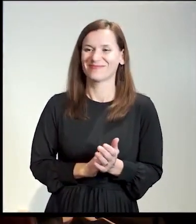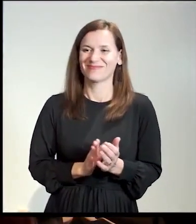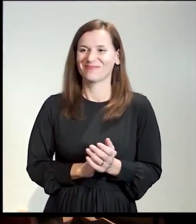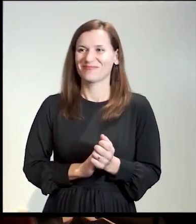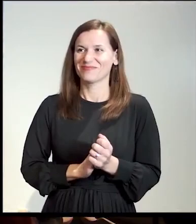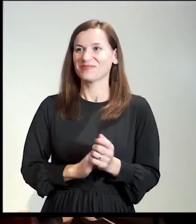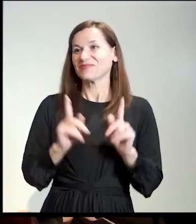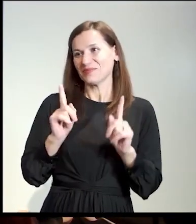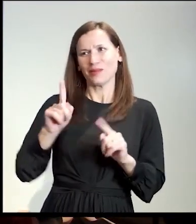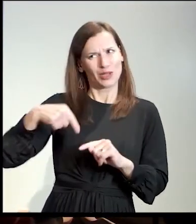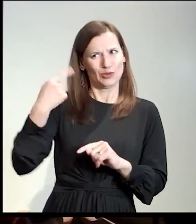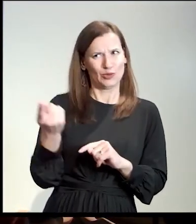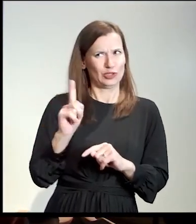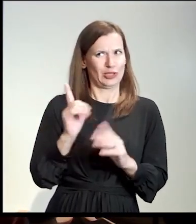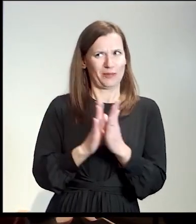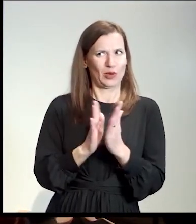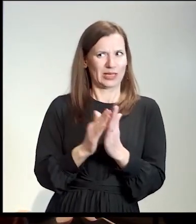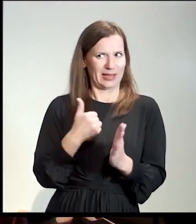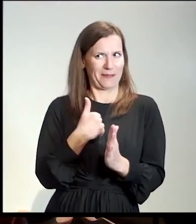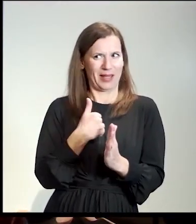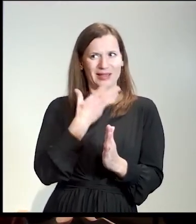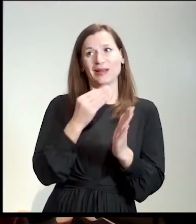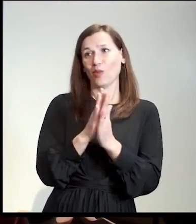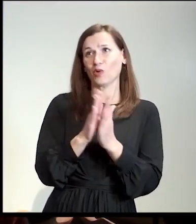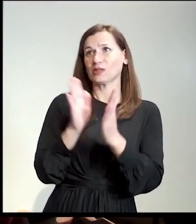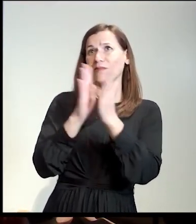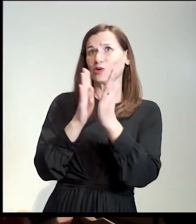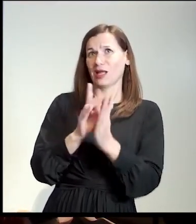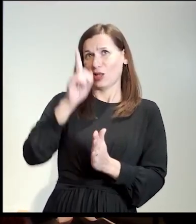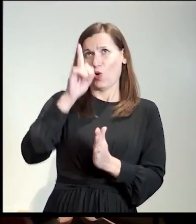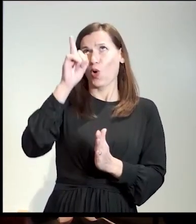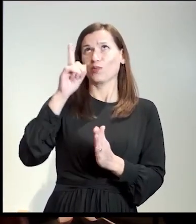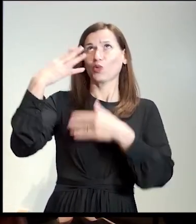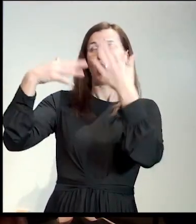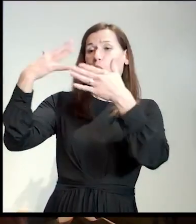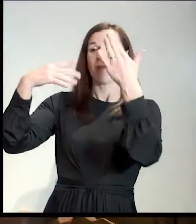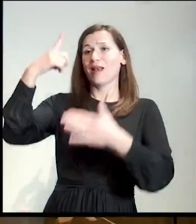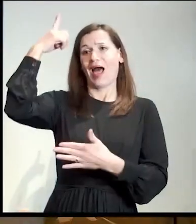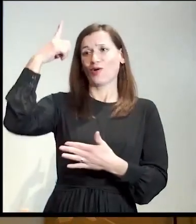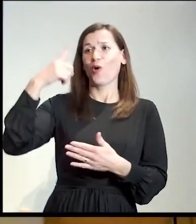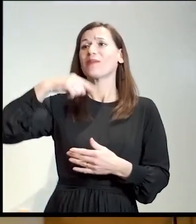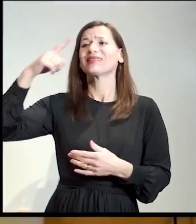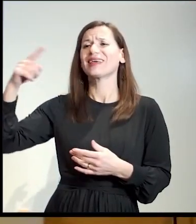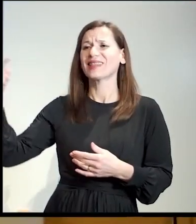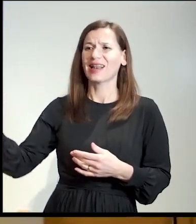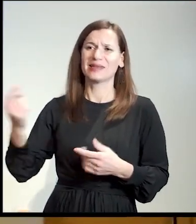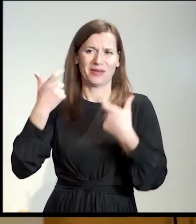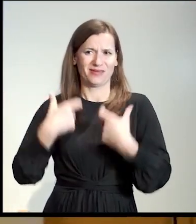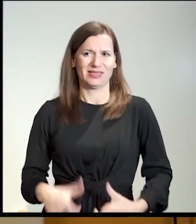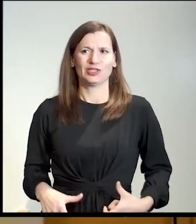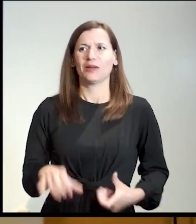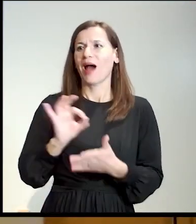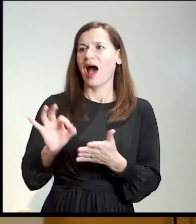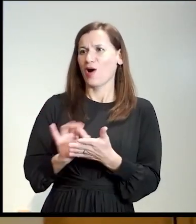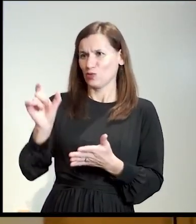Ampak drugič nikar ne ploskajte meni, prosim, ploskajte gor proti oblakom, digitalnim in fizičnim. Avtor te